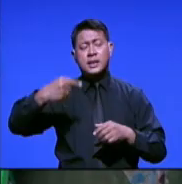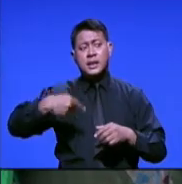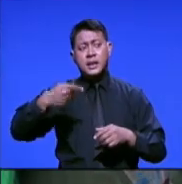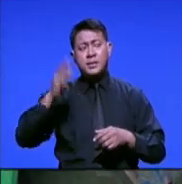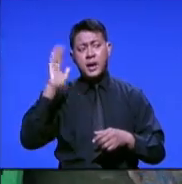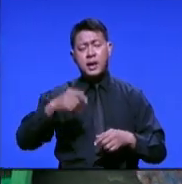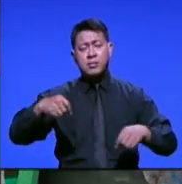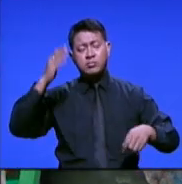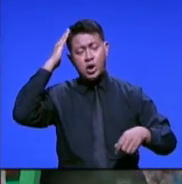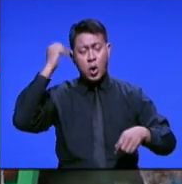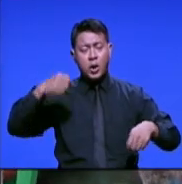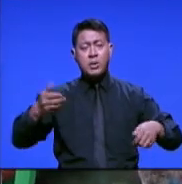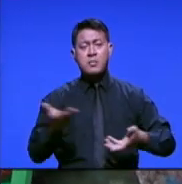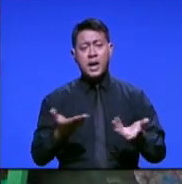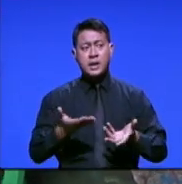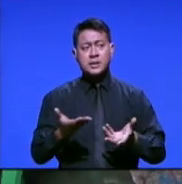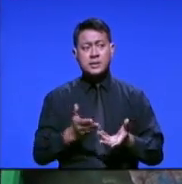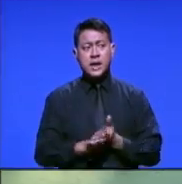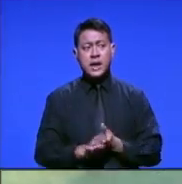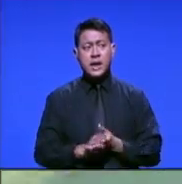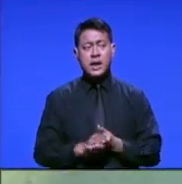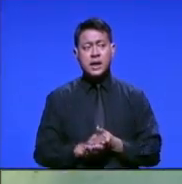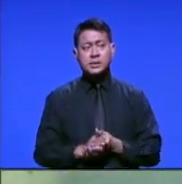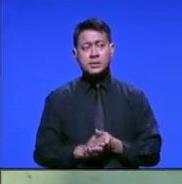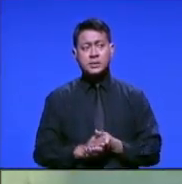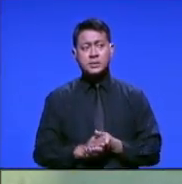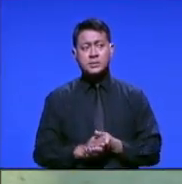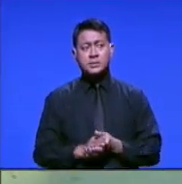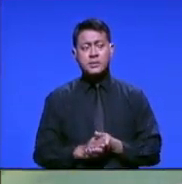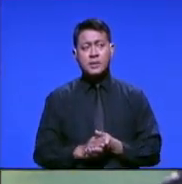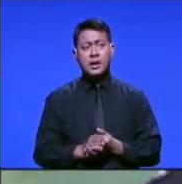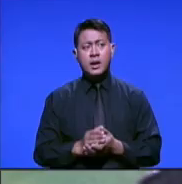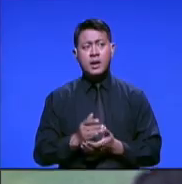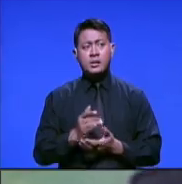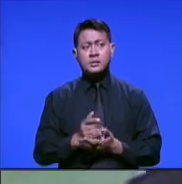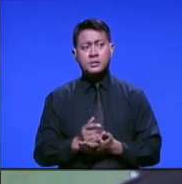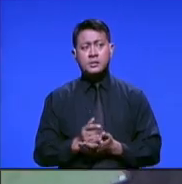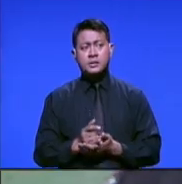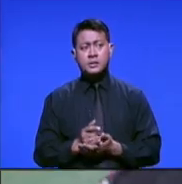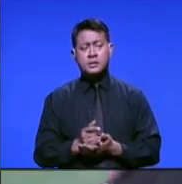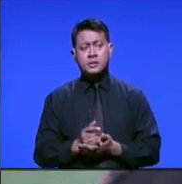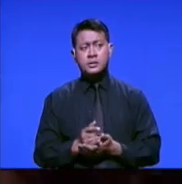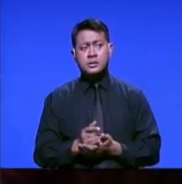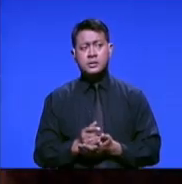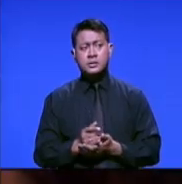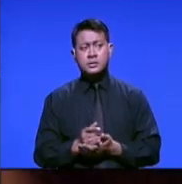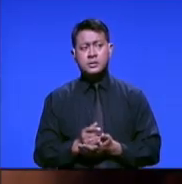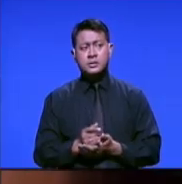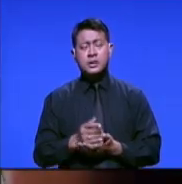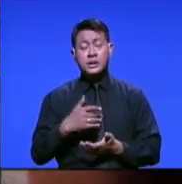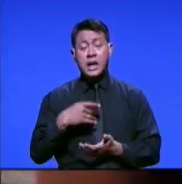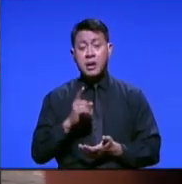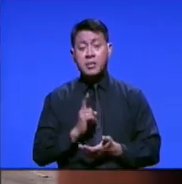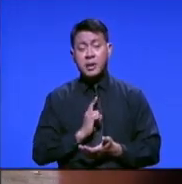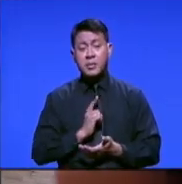goreng biasa yang memang belinya secara dengan kemasan. Ya tetap aja minyak goreng, Mbak. Masalahnya kita kan dagang gorengan. Sebenarnya sih saya pribadi